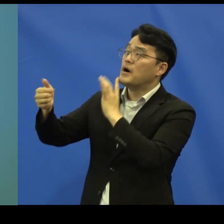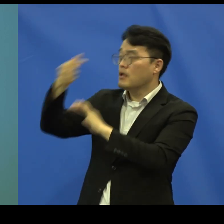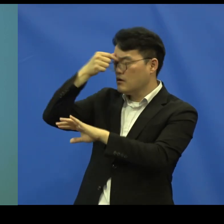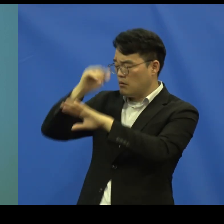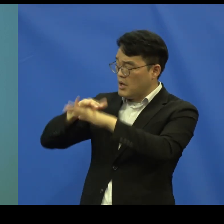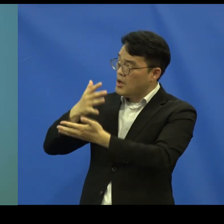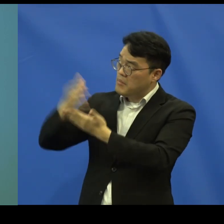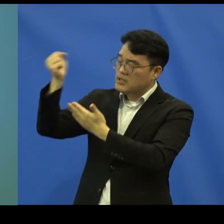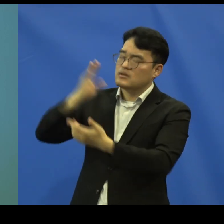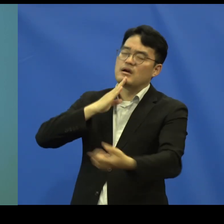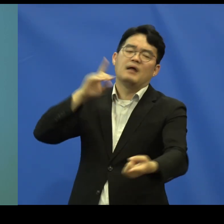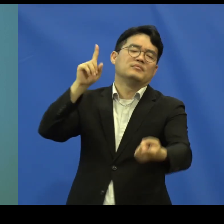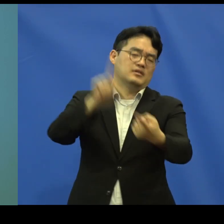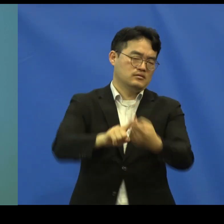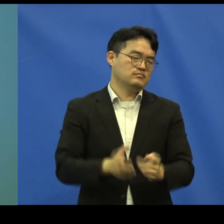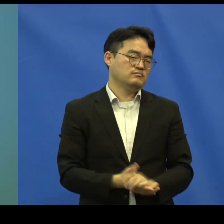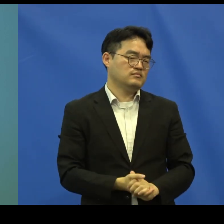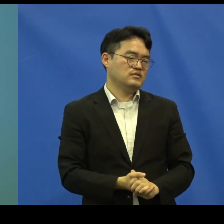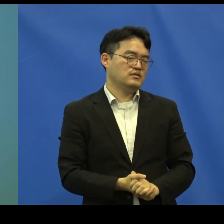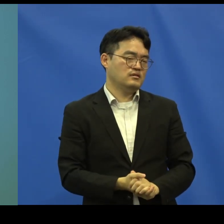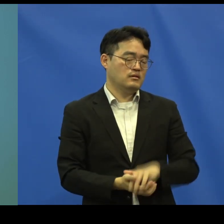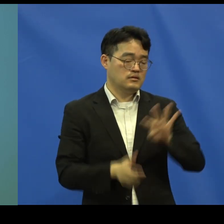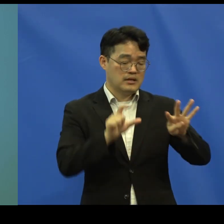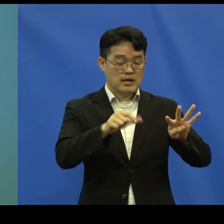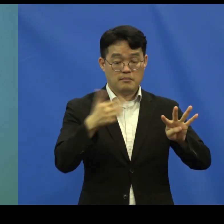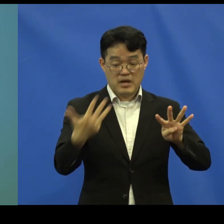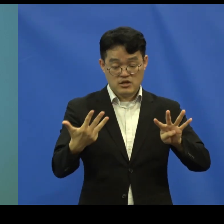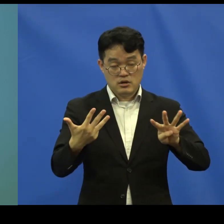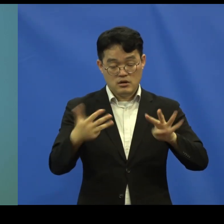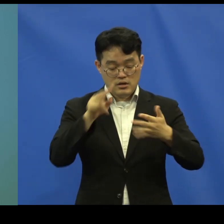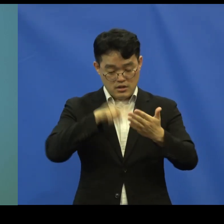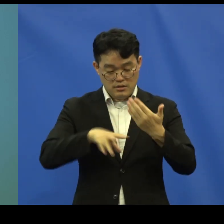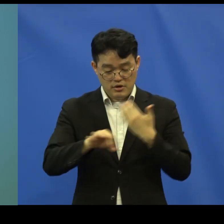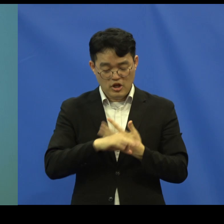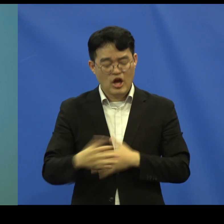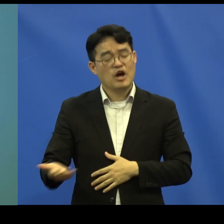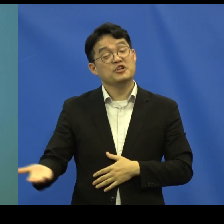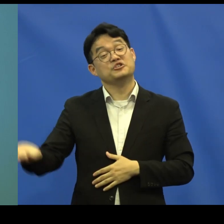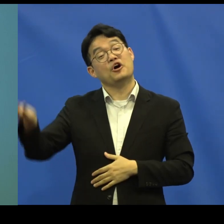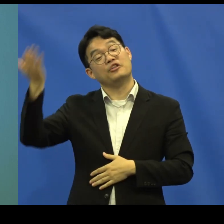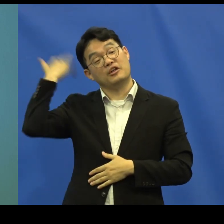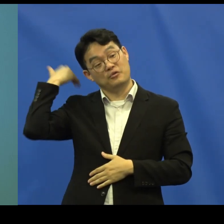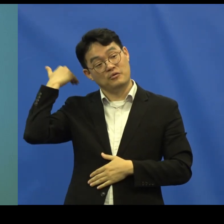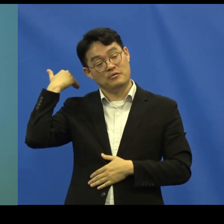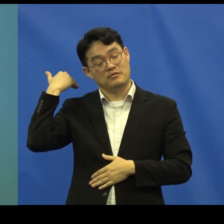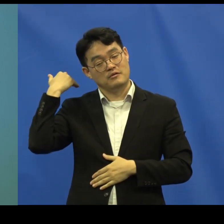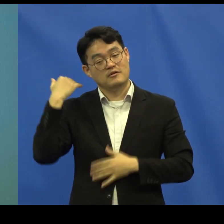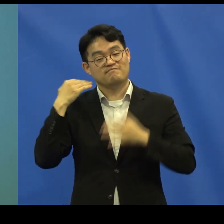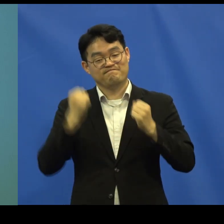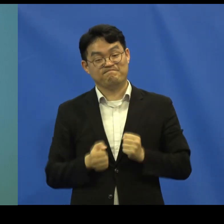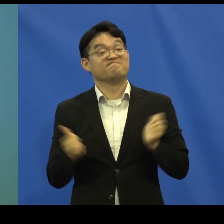8절에 보면 전에도 계셨고 이제도 계시고 장차 오실리다.